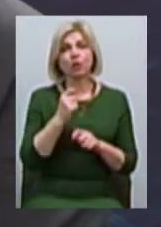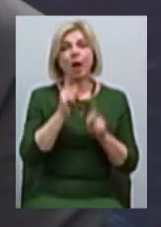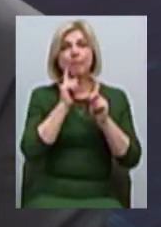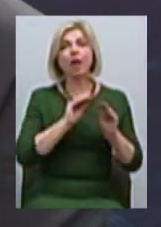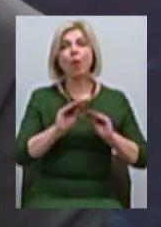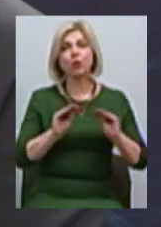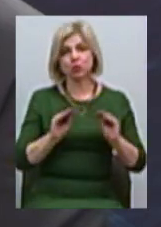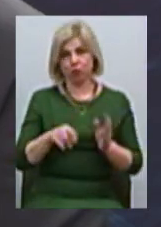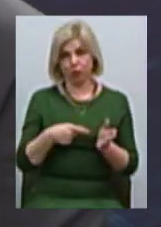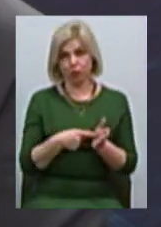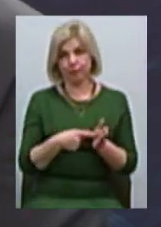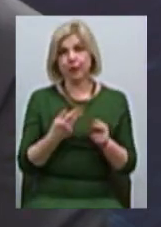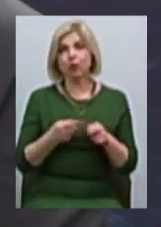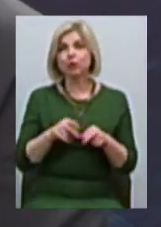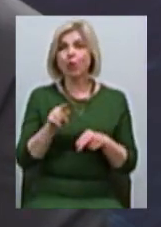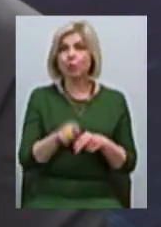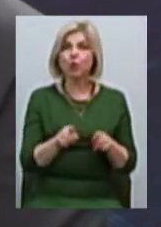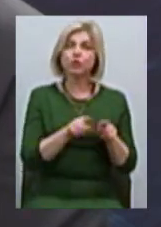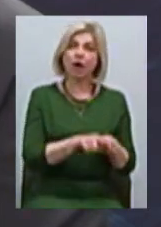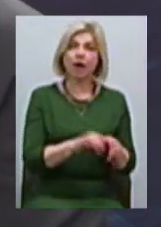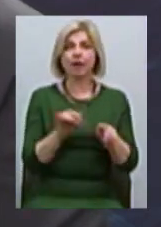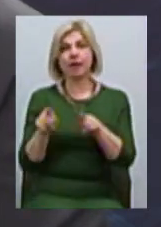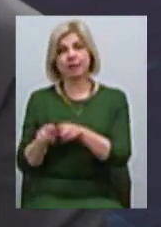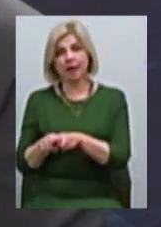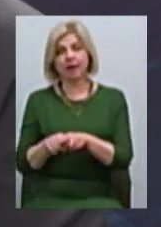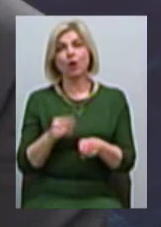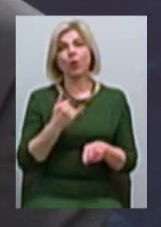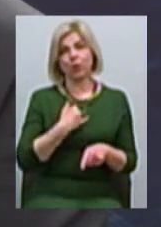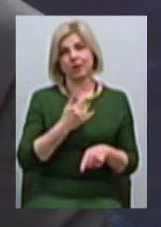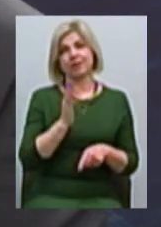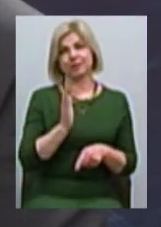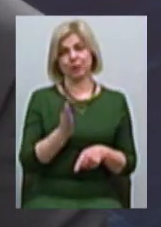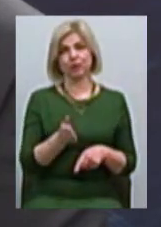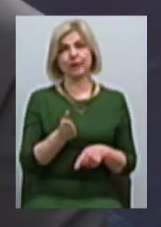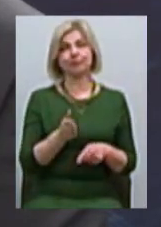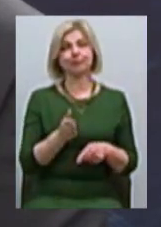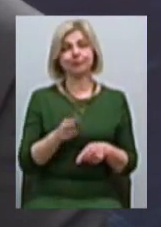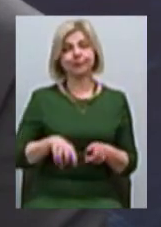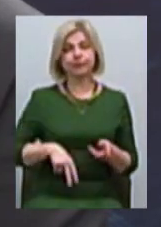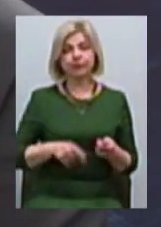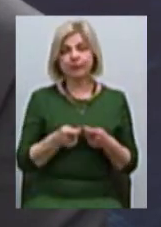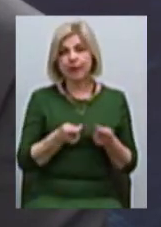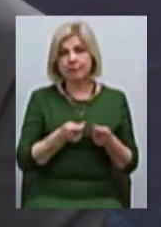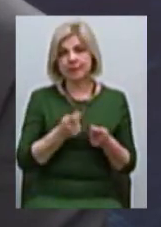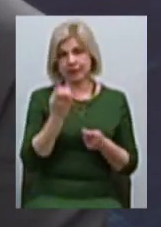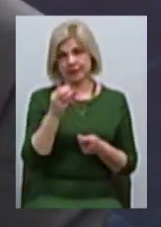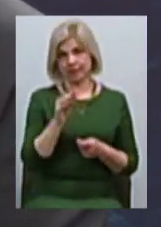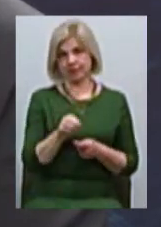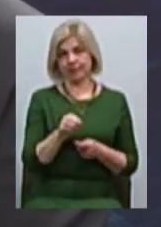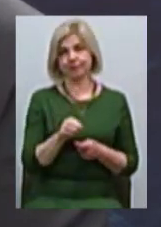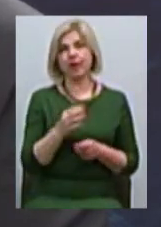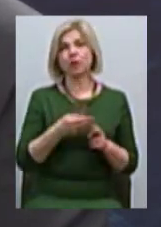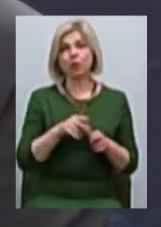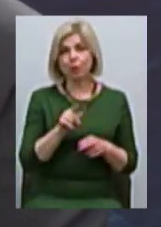благоустрою. Тому, відповідно, що так, у нас буде адміністративна стаття. Тому